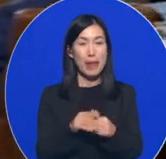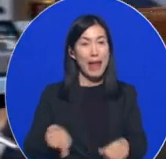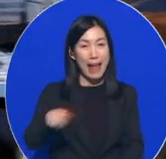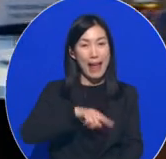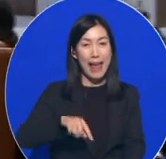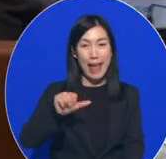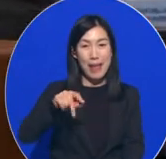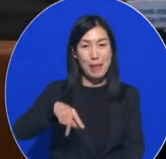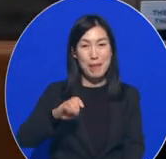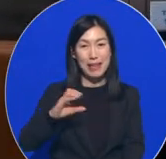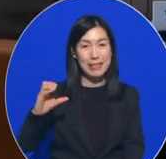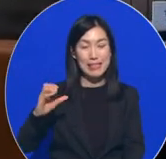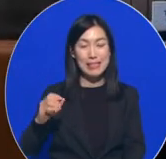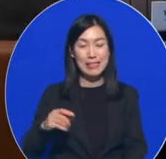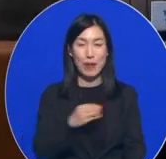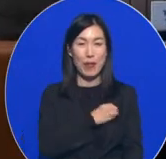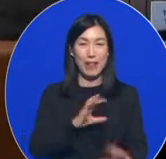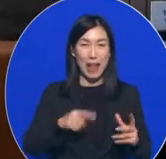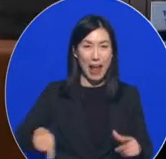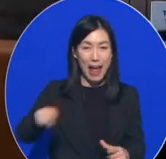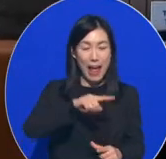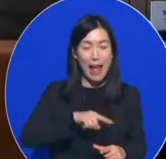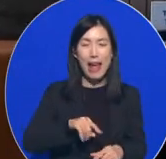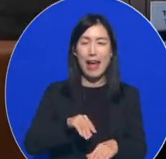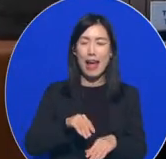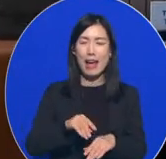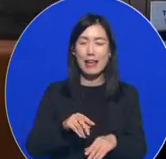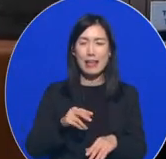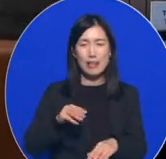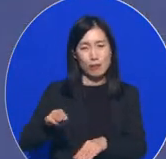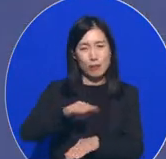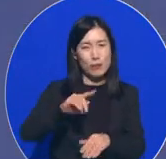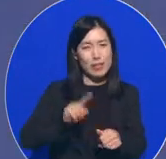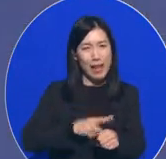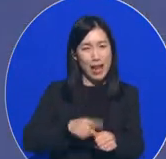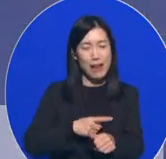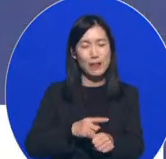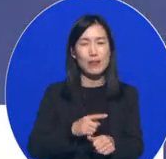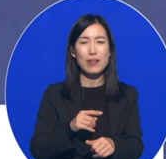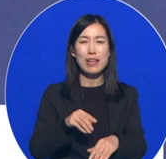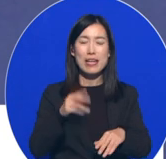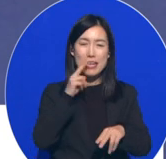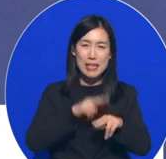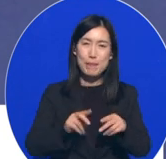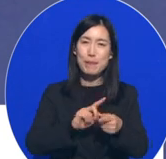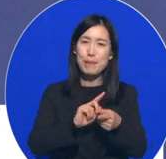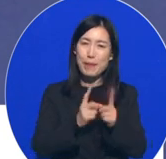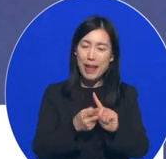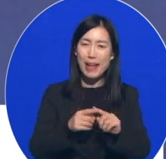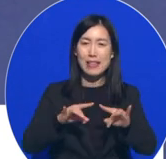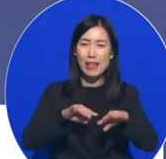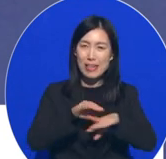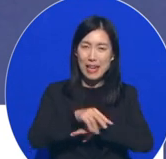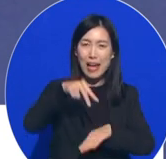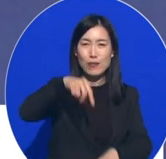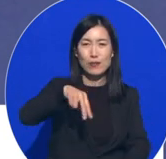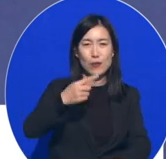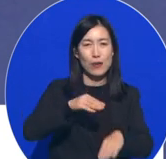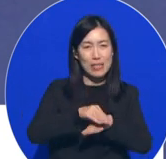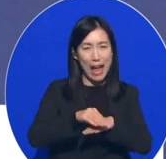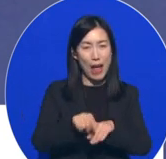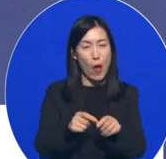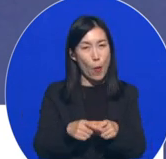차원에서 스마트 모빌리티 확산을 추진하자고 제안했습니다 스마트 모빌리티의 영내 확산을 위해